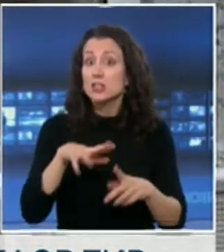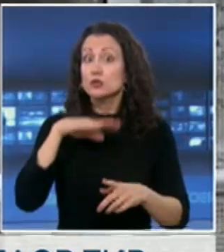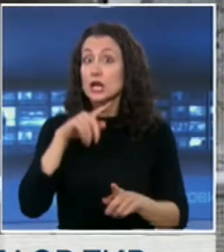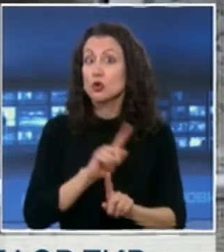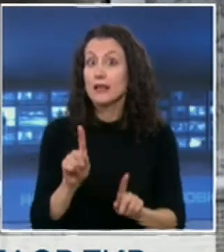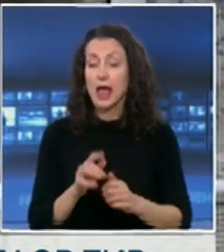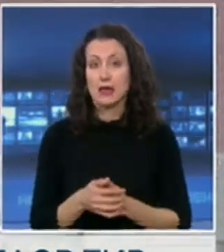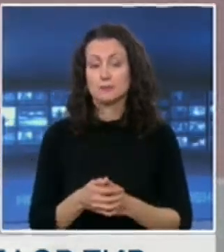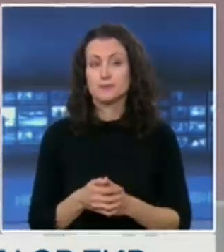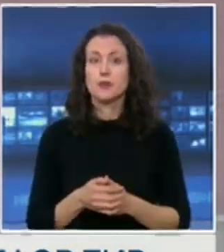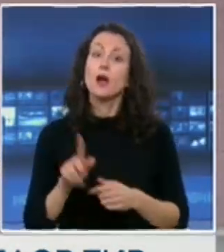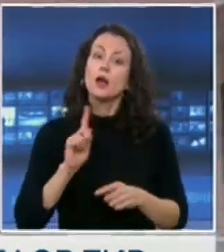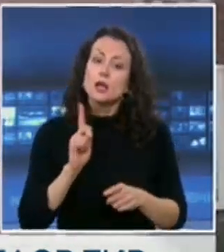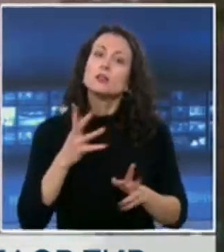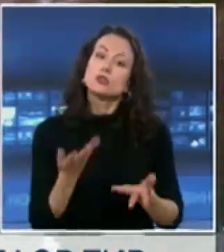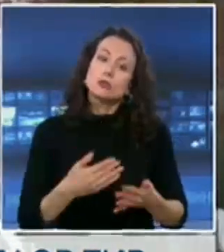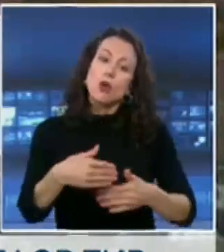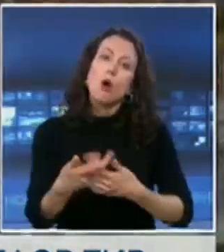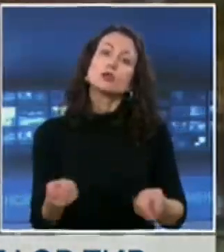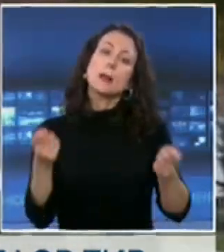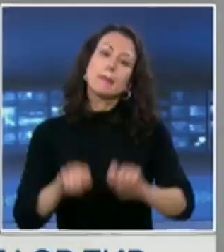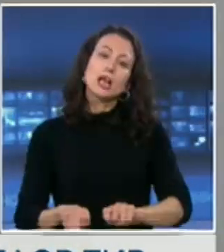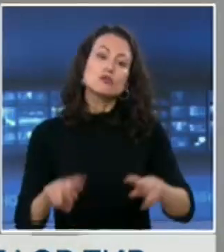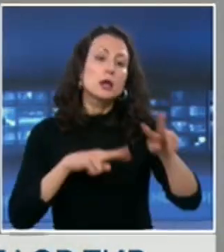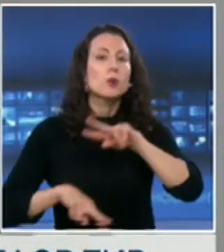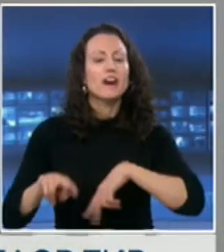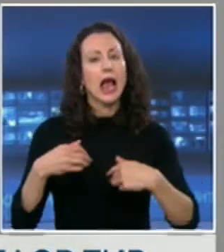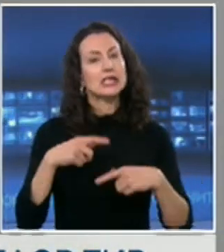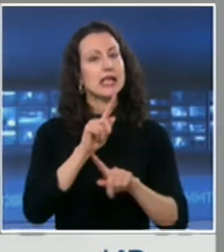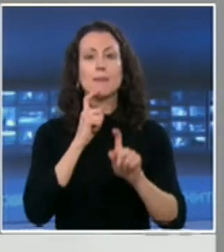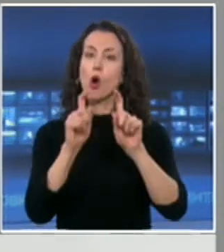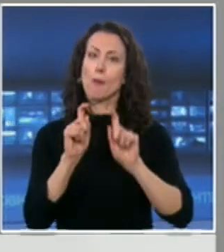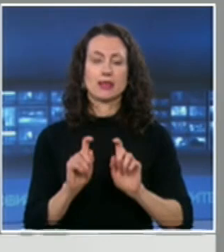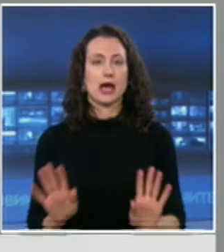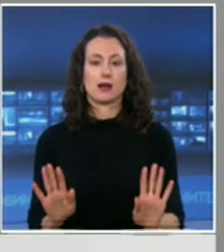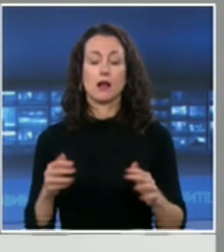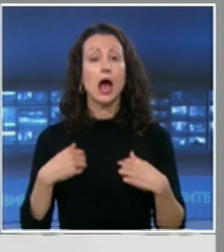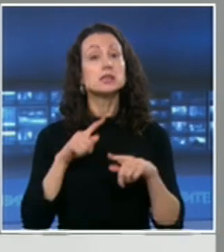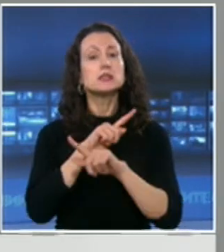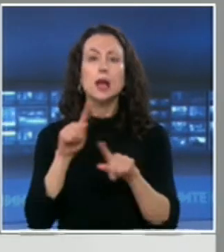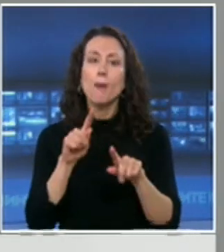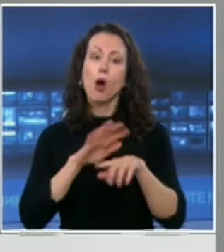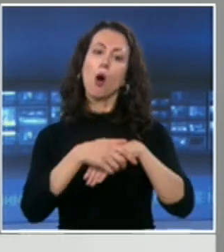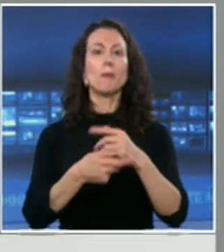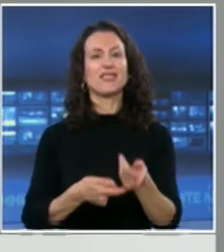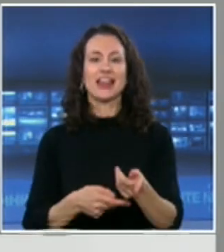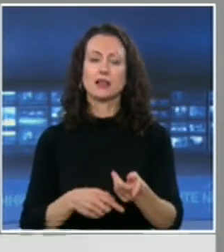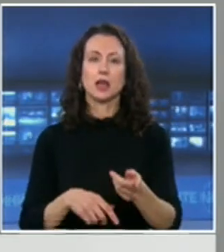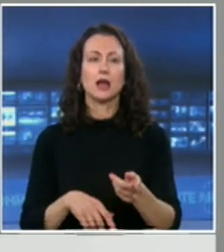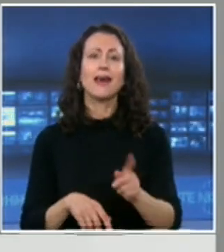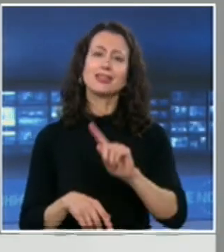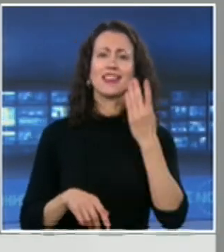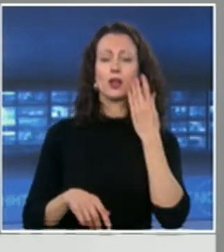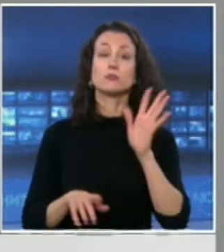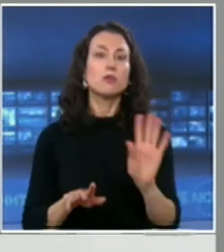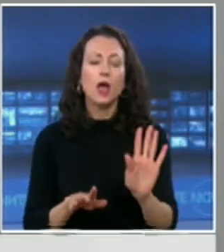не приключи проверката, няма да взема никакво отношение. Това, което се случва, аз не мога да го оправдая по никакъв начин. Това, което се случва,